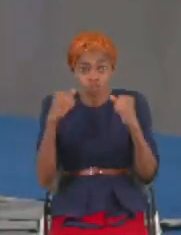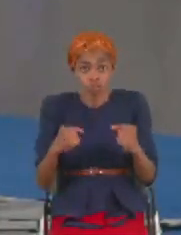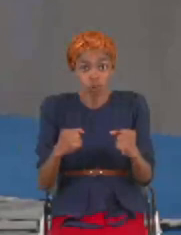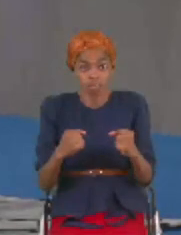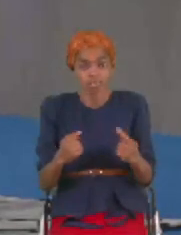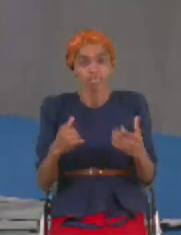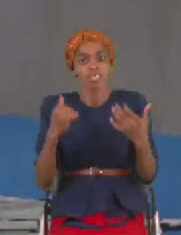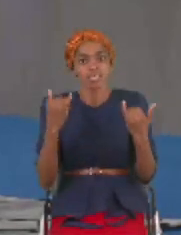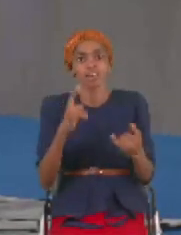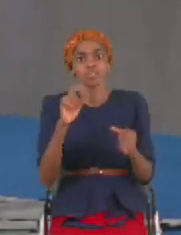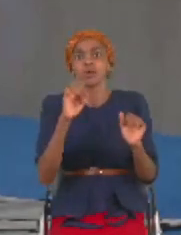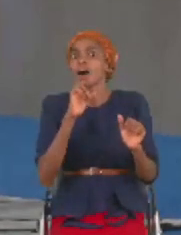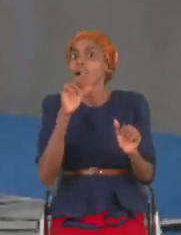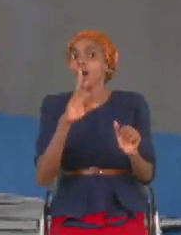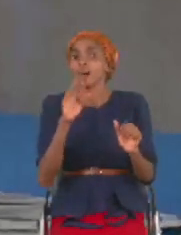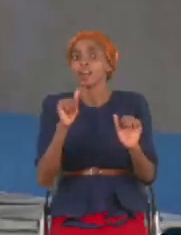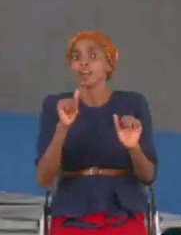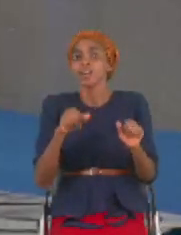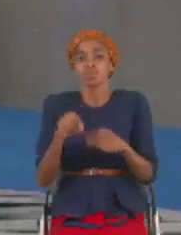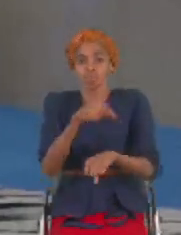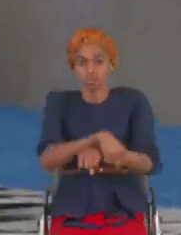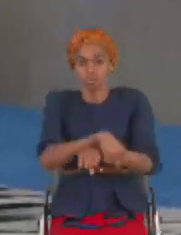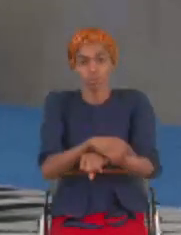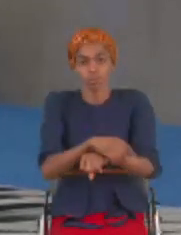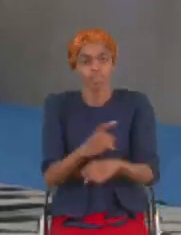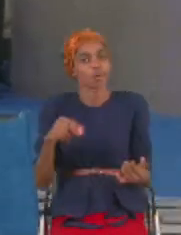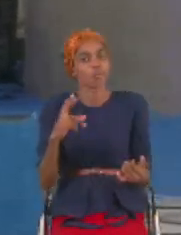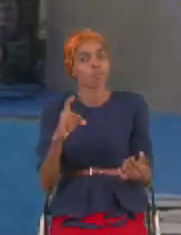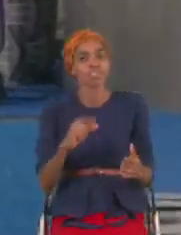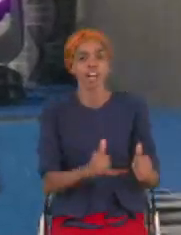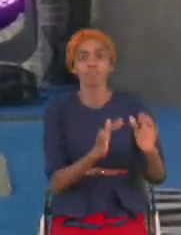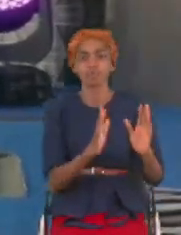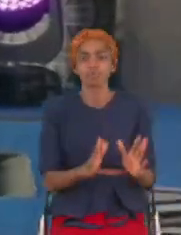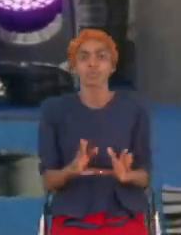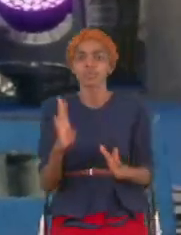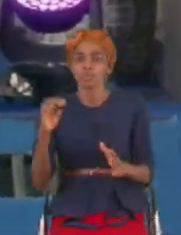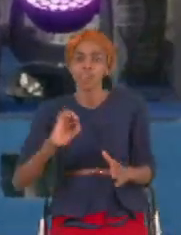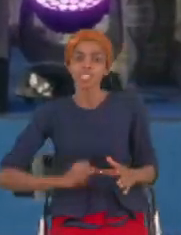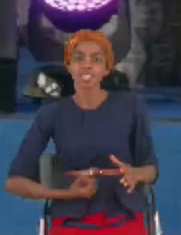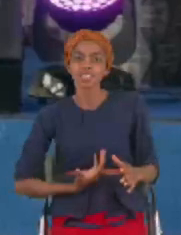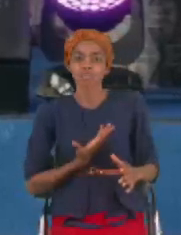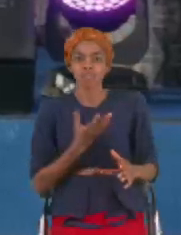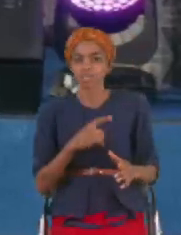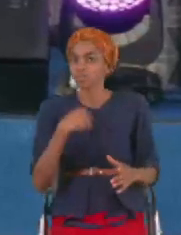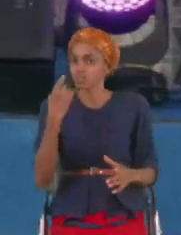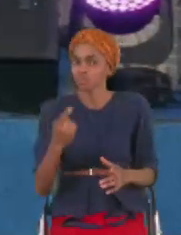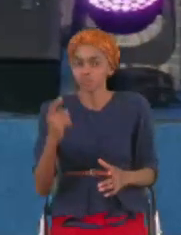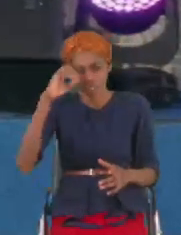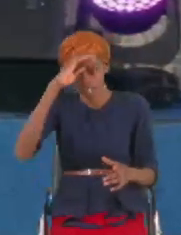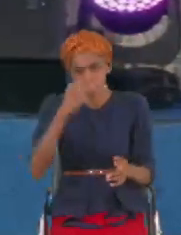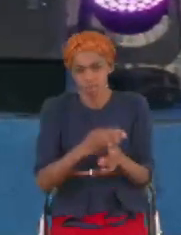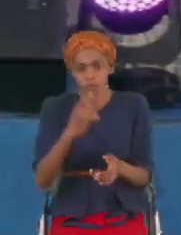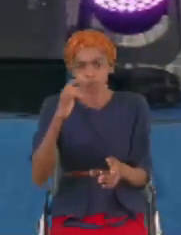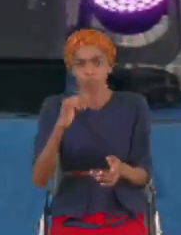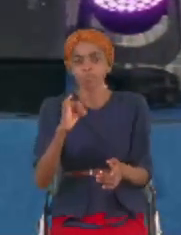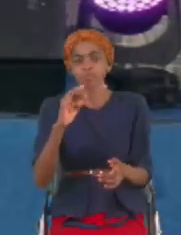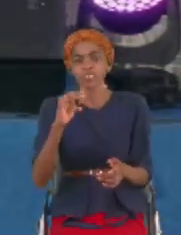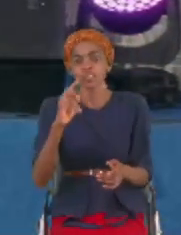djamena forte capable de vaincre alors l'apôtre paul par l'inspiration a dit à son fils